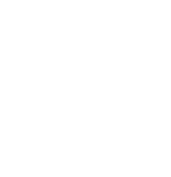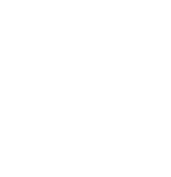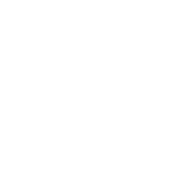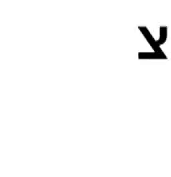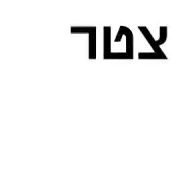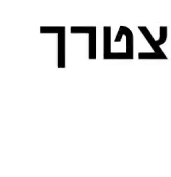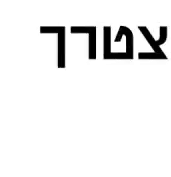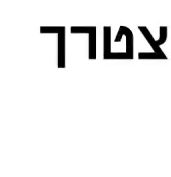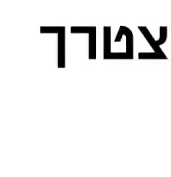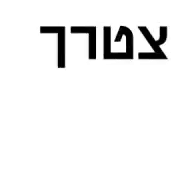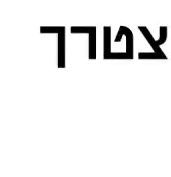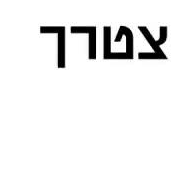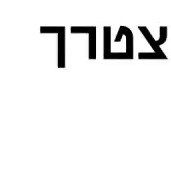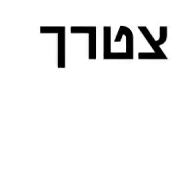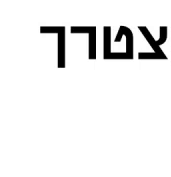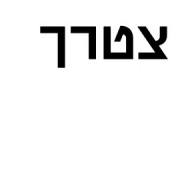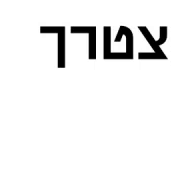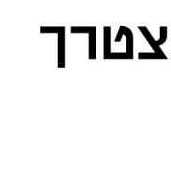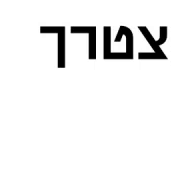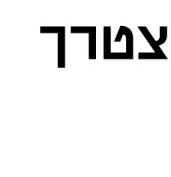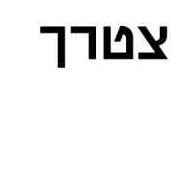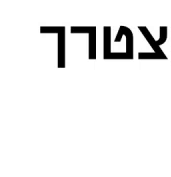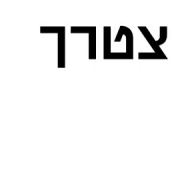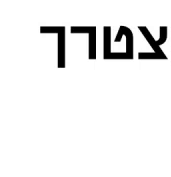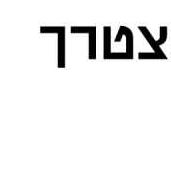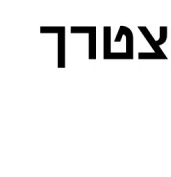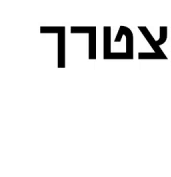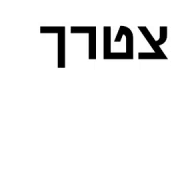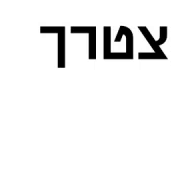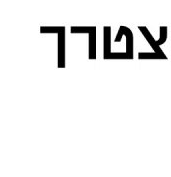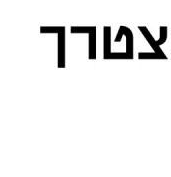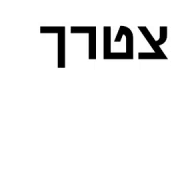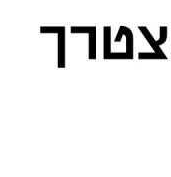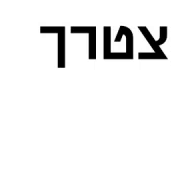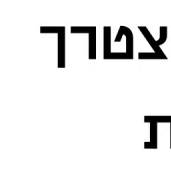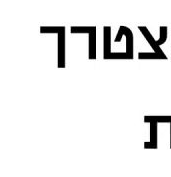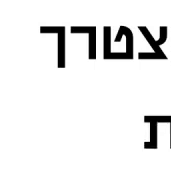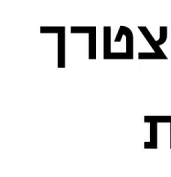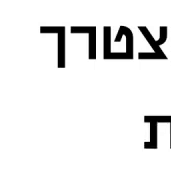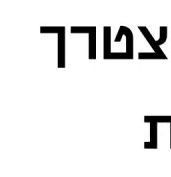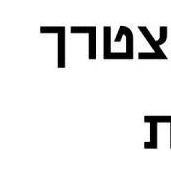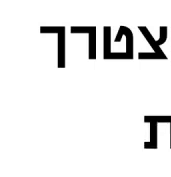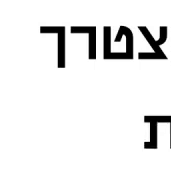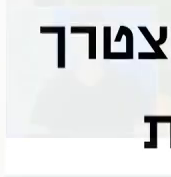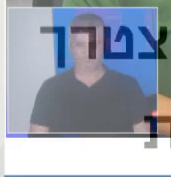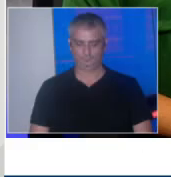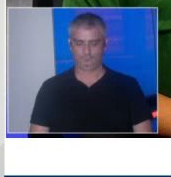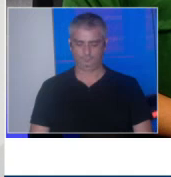הבא, מה שאנחנו נצטרך לטפל זה בסדר הזה, חוק הגיוס והוועדה לבחירת